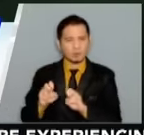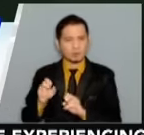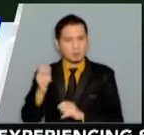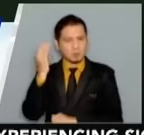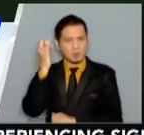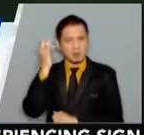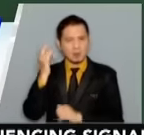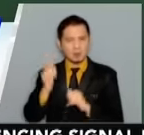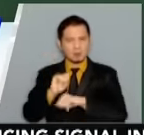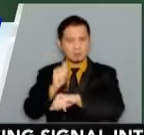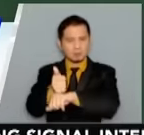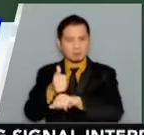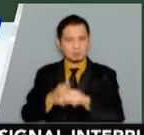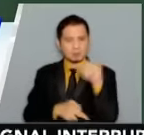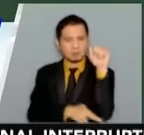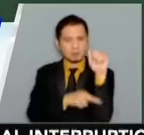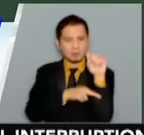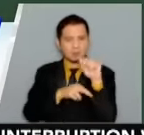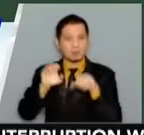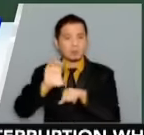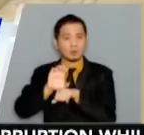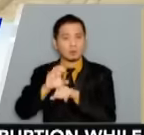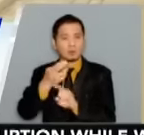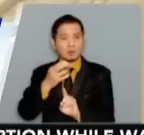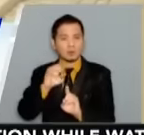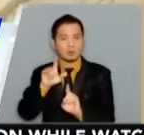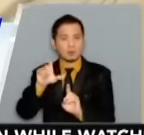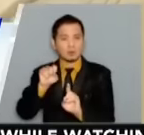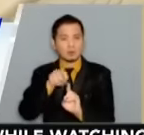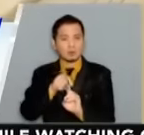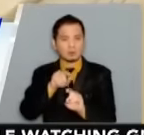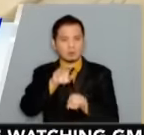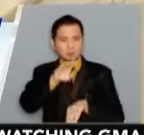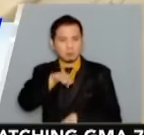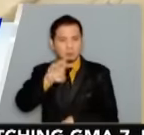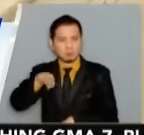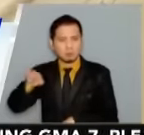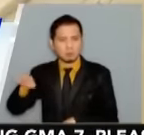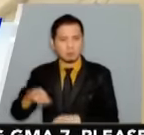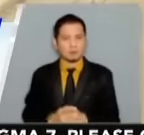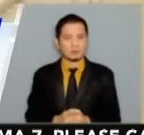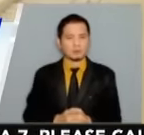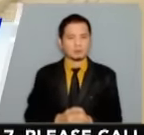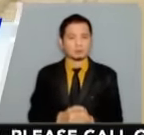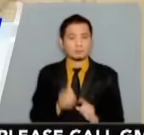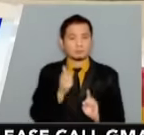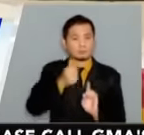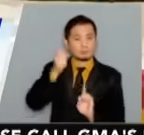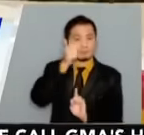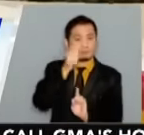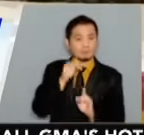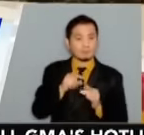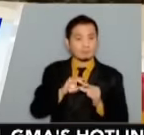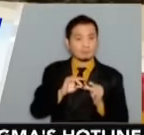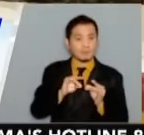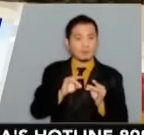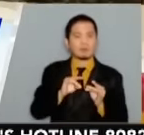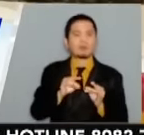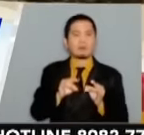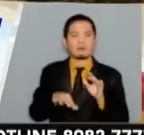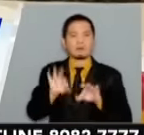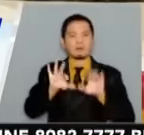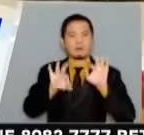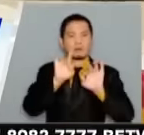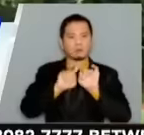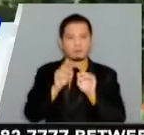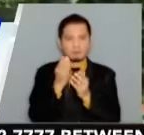Sa panayam sa Super Radio DCBB, kinumpirma ni Ombudsman Samuel Martires na kumakalap na sila ng ebidensya para malaman kung sino ang